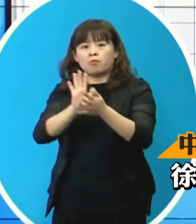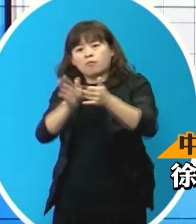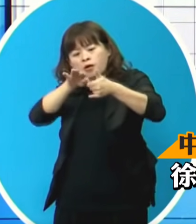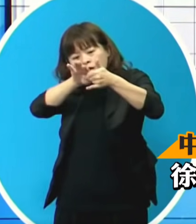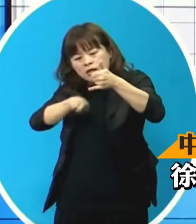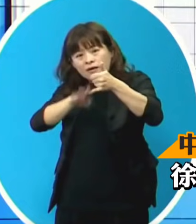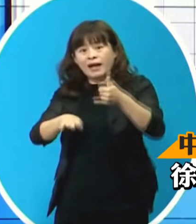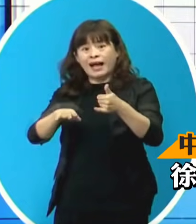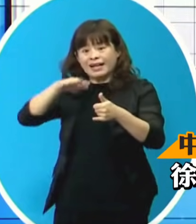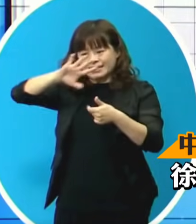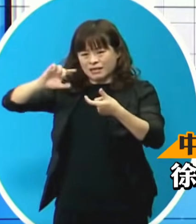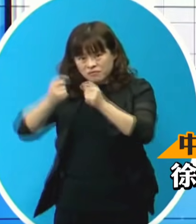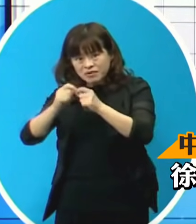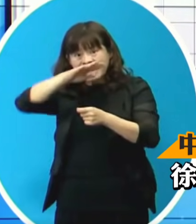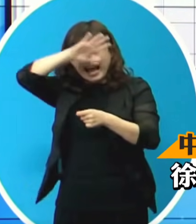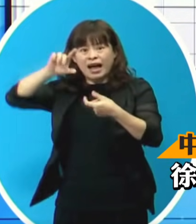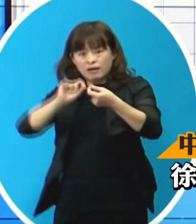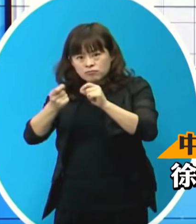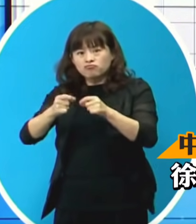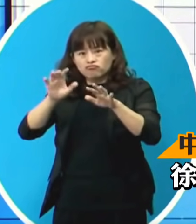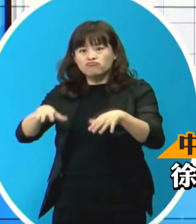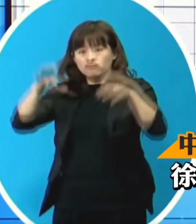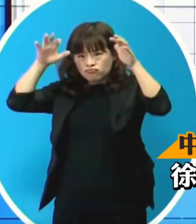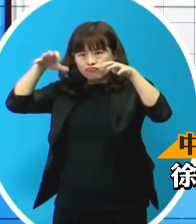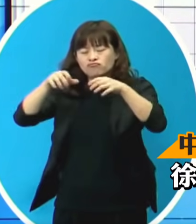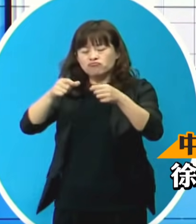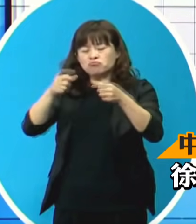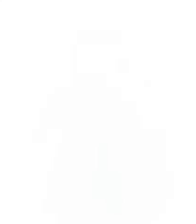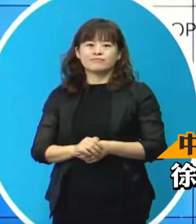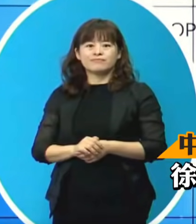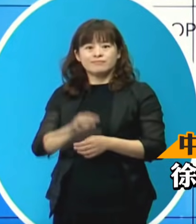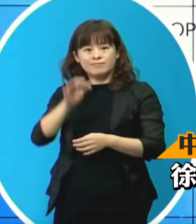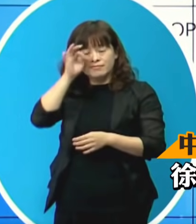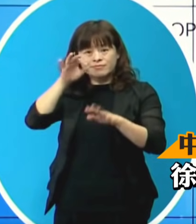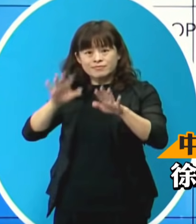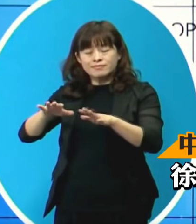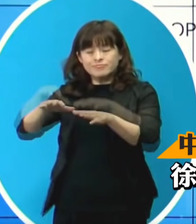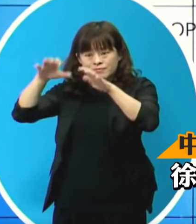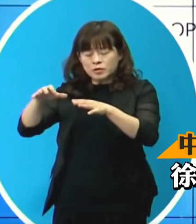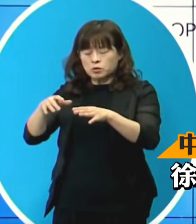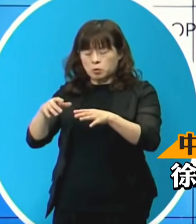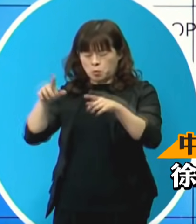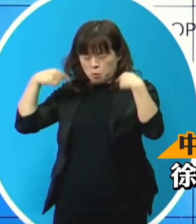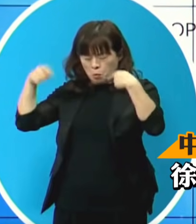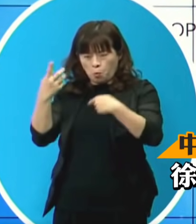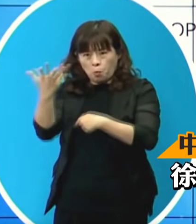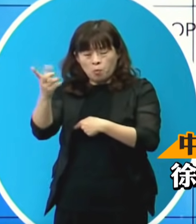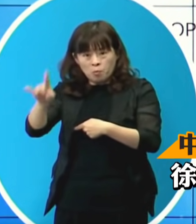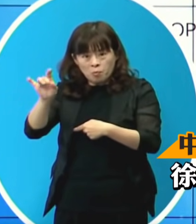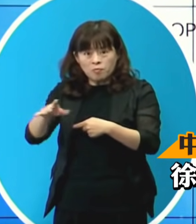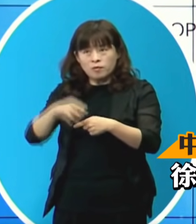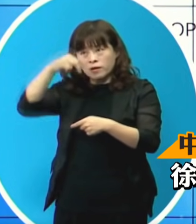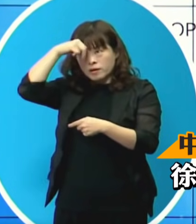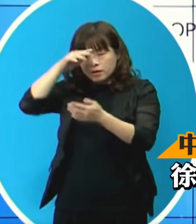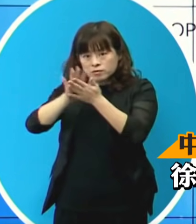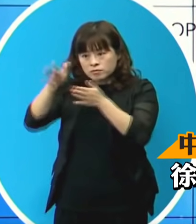部，特别是山区的部分呢，也是现在降雨越来越多的部分了。今天的降雨热区呢，主要在下